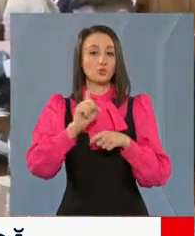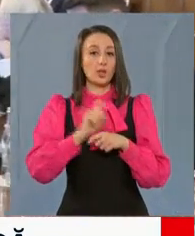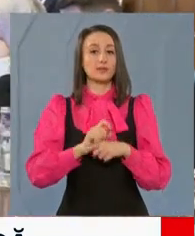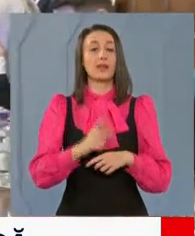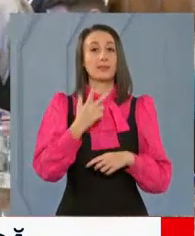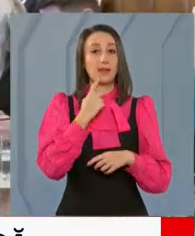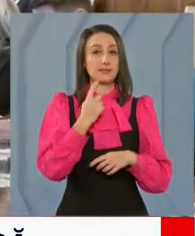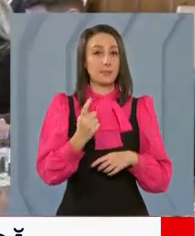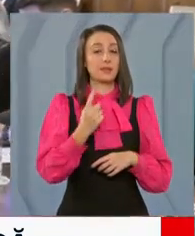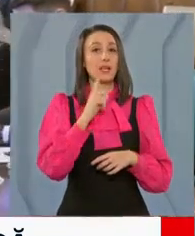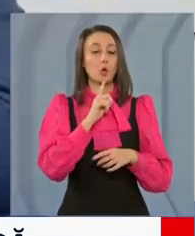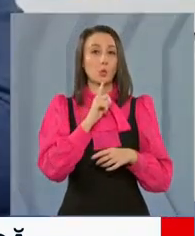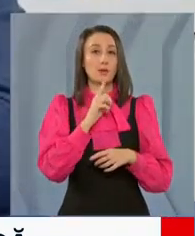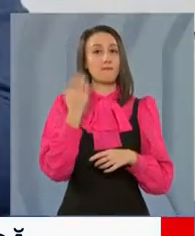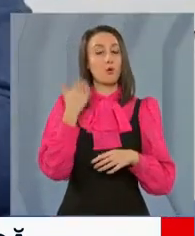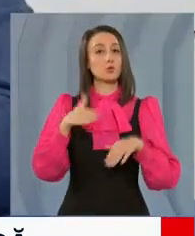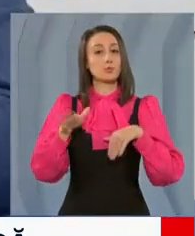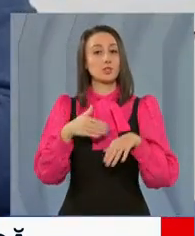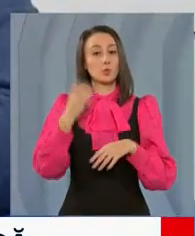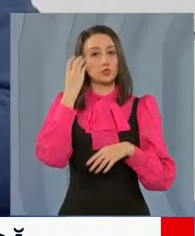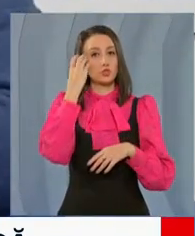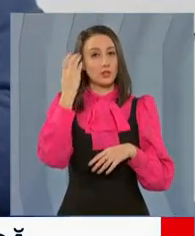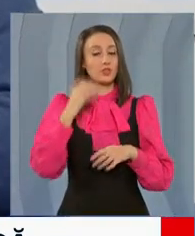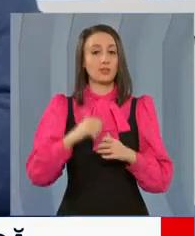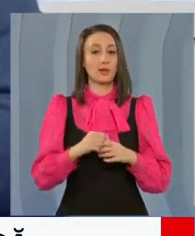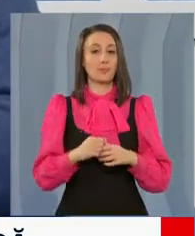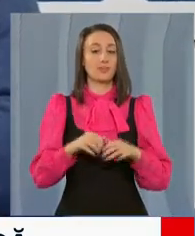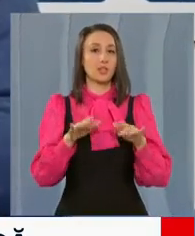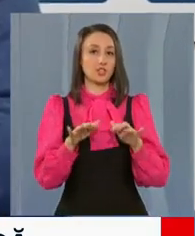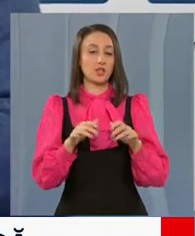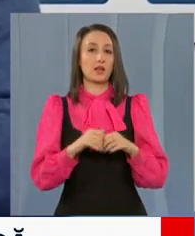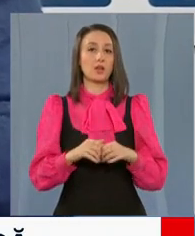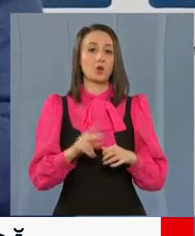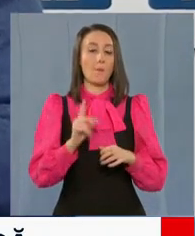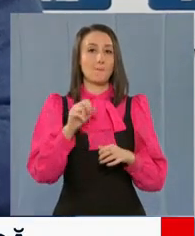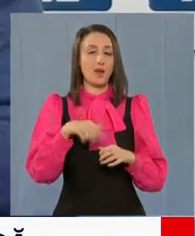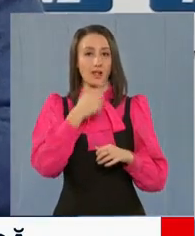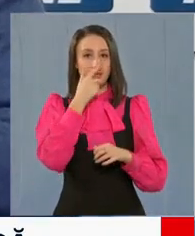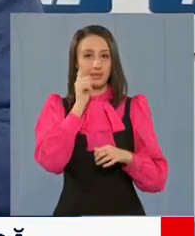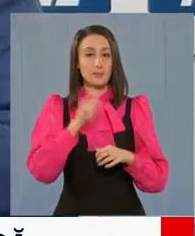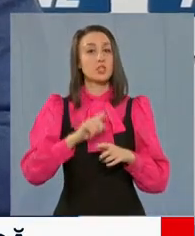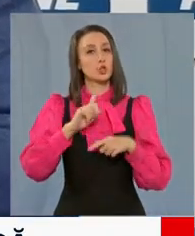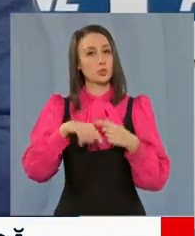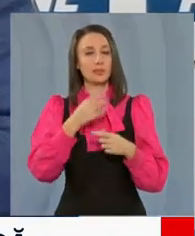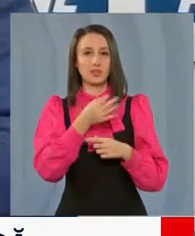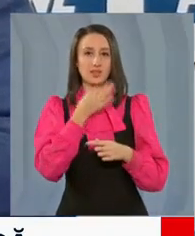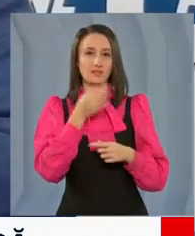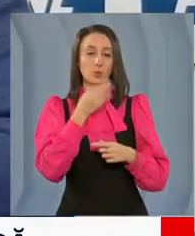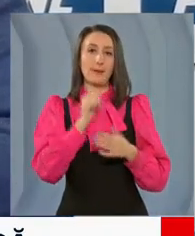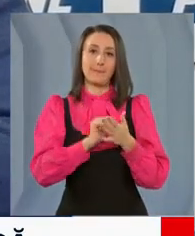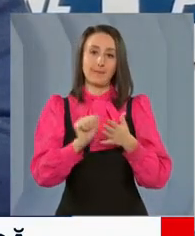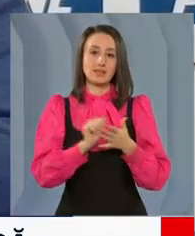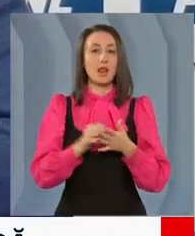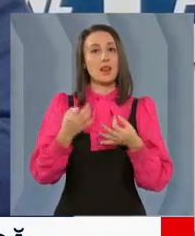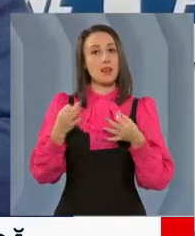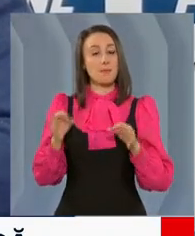la doar trei săptămâni de la numire fostul Ministru al Cercetării inovării și digitalizării Florin Roman și a dat demisia ca urmare a dezvăluirilor din presă